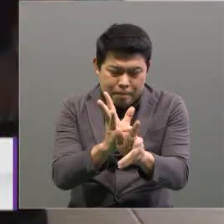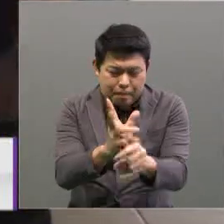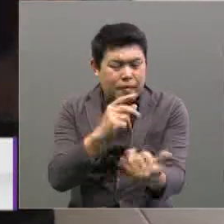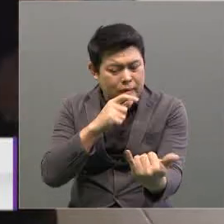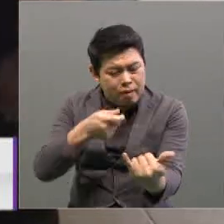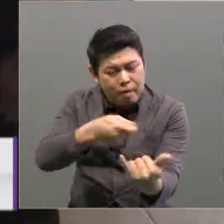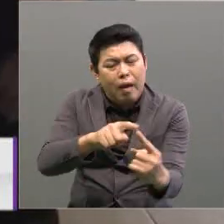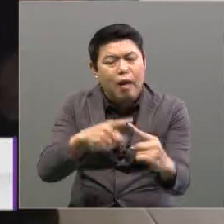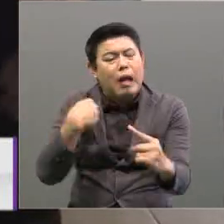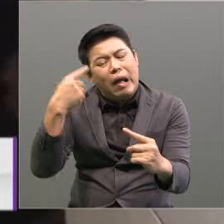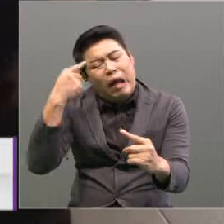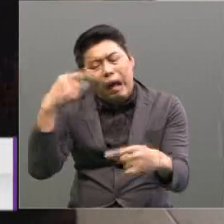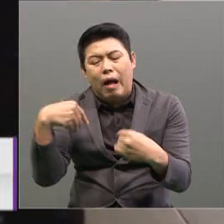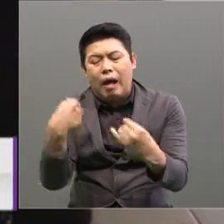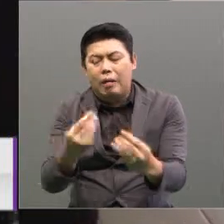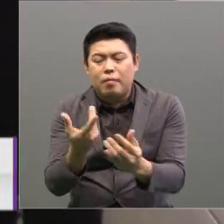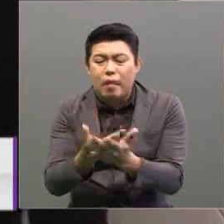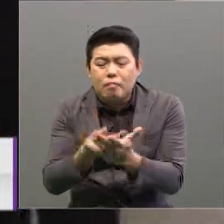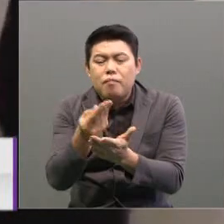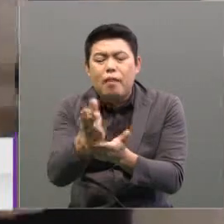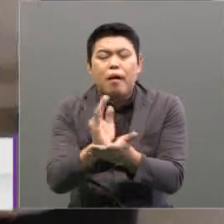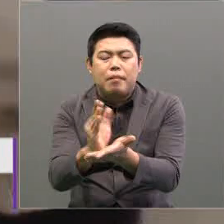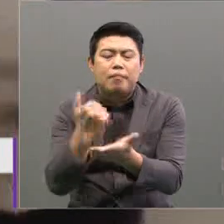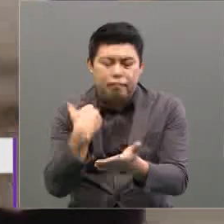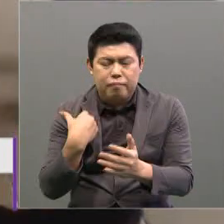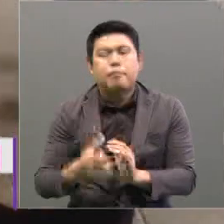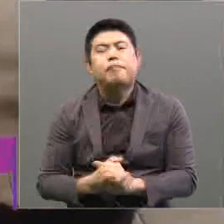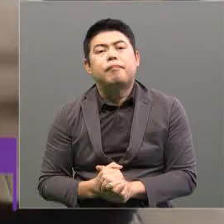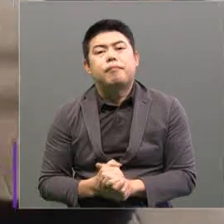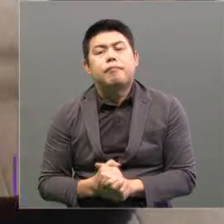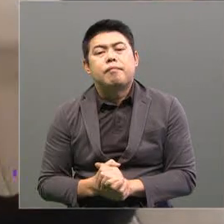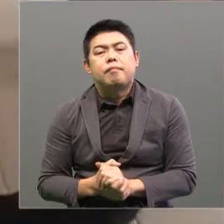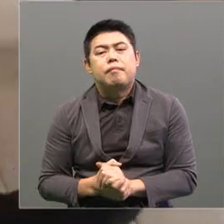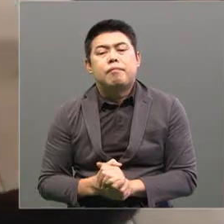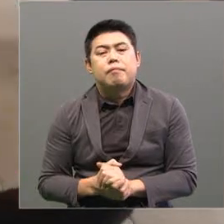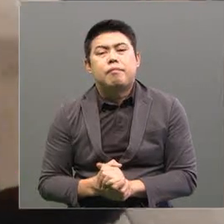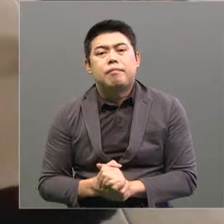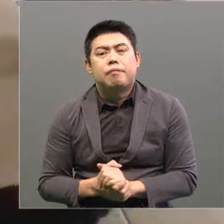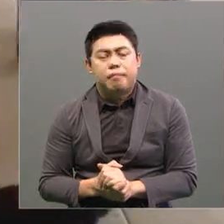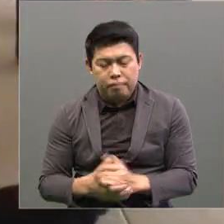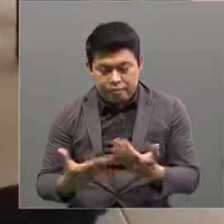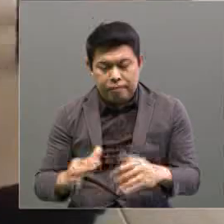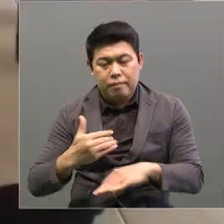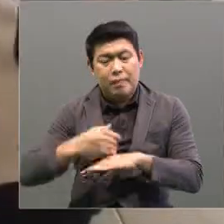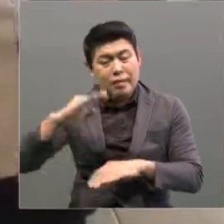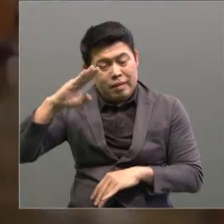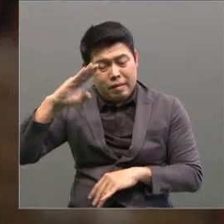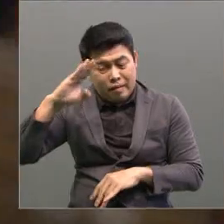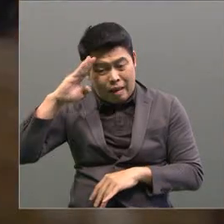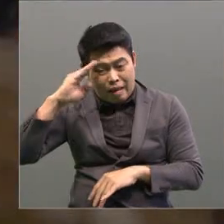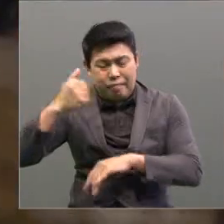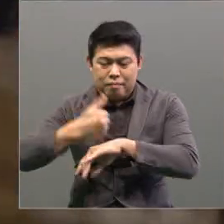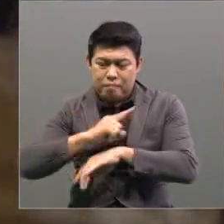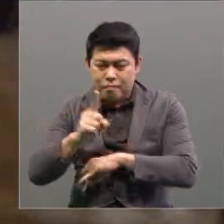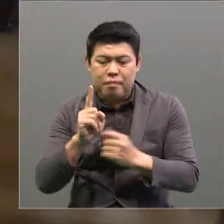รดน้ำศพและมอบเงินช่วยเหลือเหยื่อผู้ก่อเหตุรุนแรงในครั้งนี้ครับ ต่อมาแม่ทัพภาคที่4ก็ได้เดินทางไปยังโรงพยาบาลนราธิ